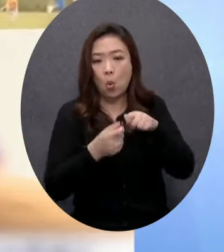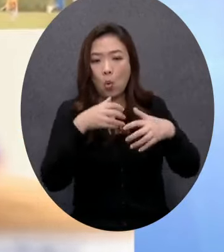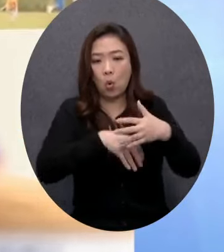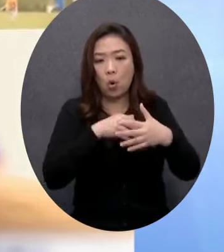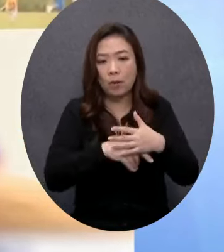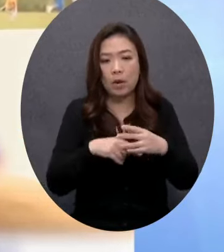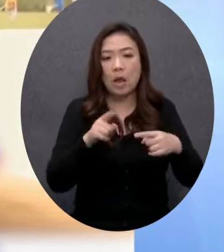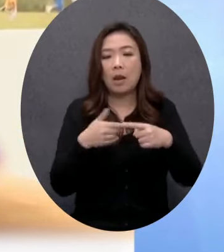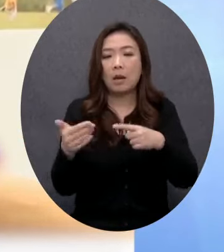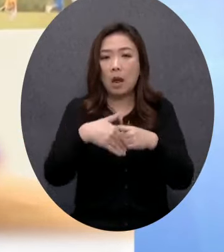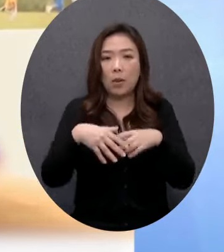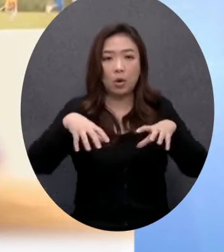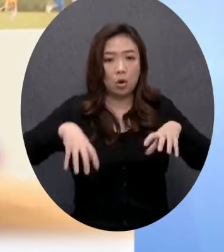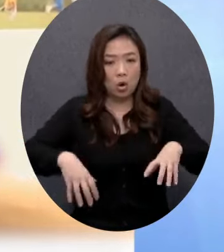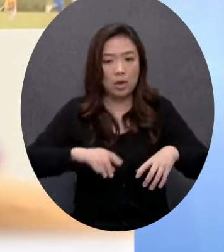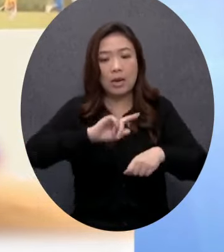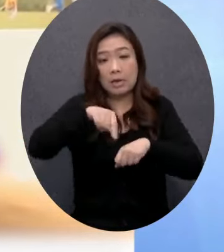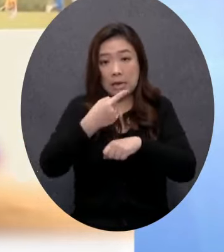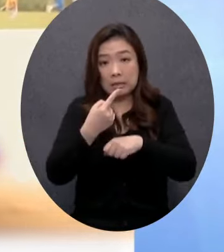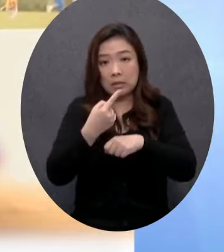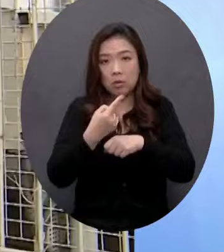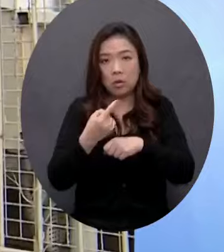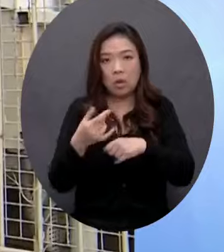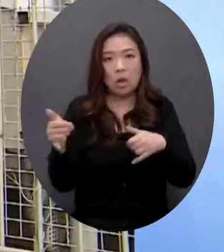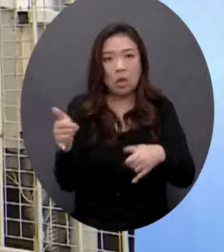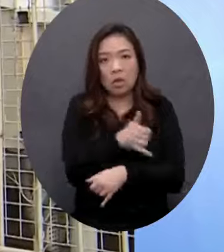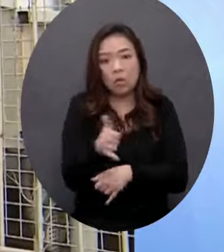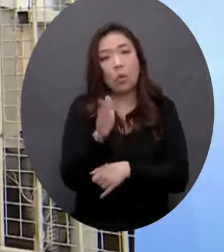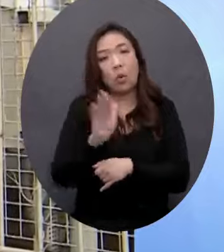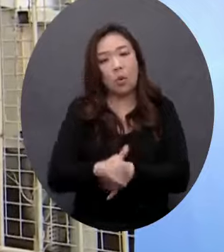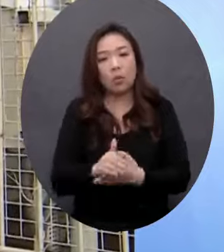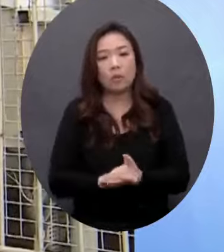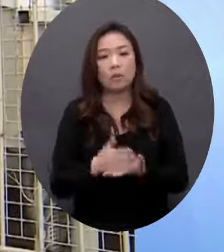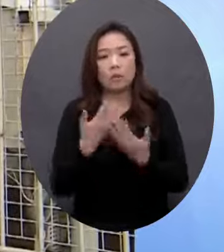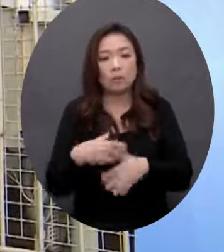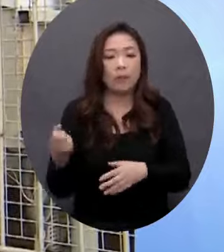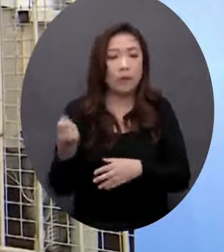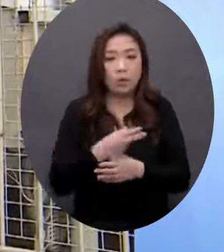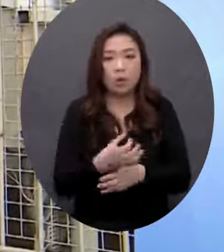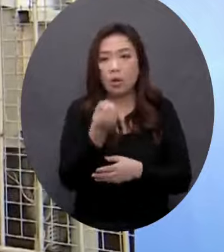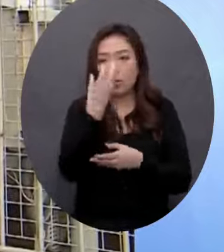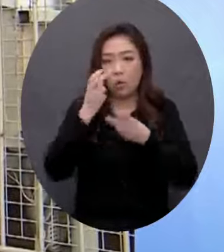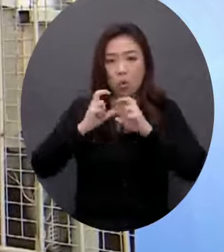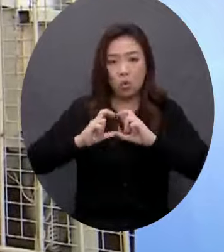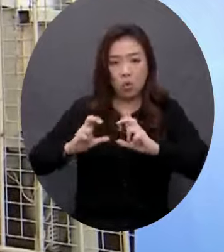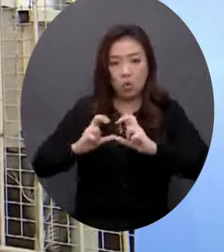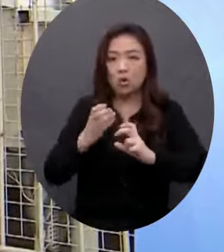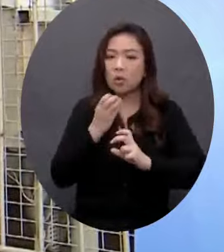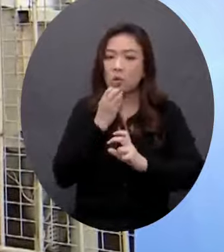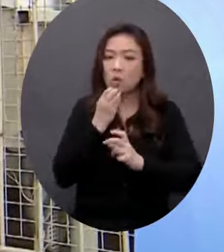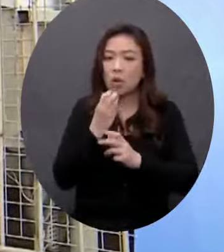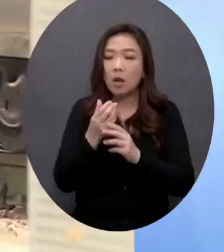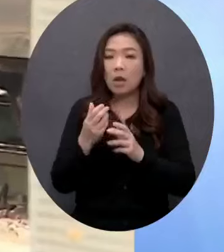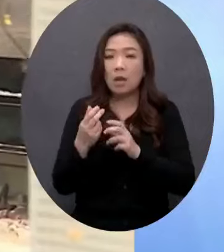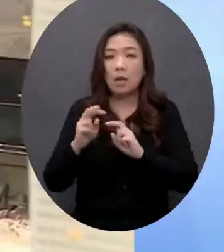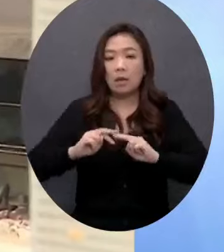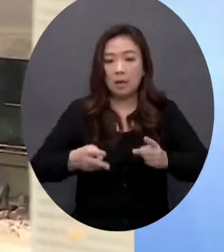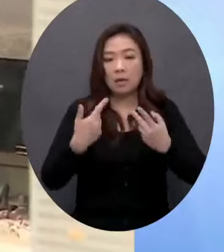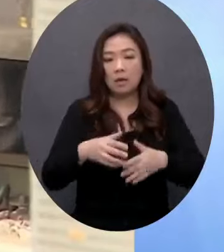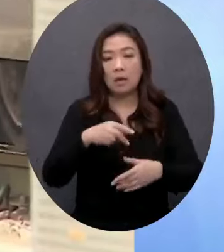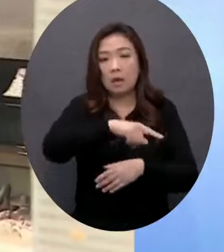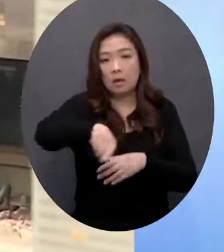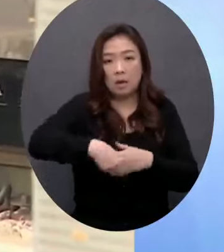湾区，两地之间一小时的一个无缝衔接。同时，在这一个港东铁引入之后，新建一个一地两